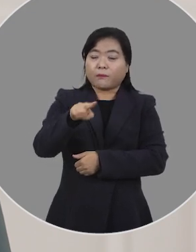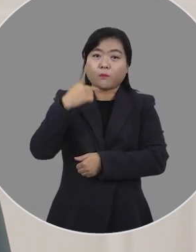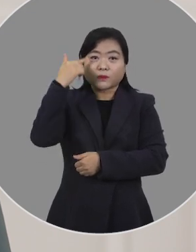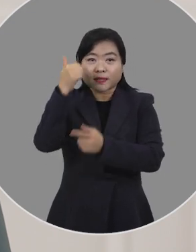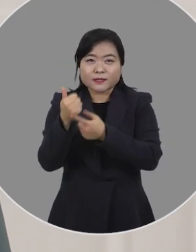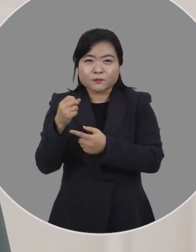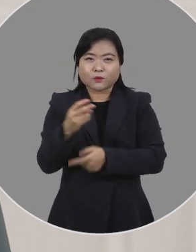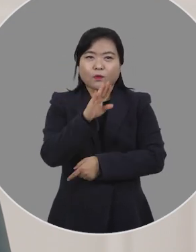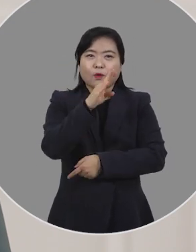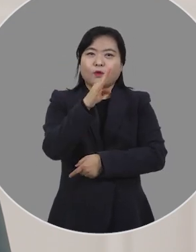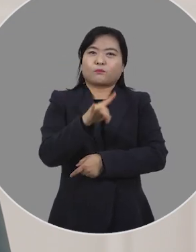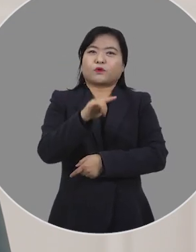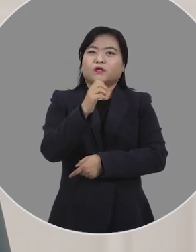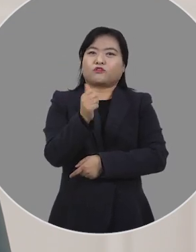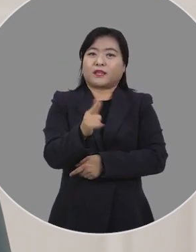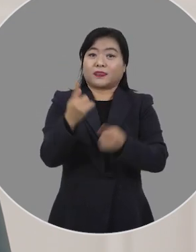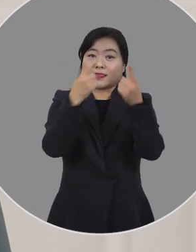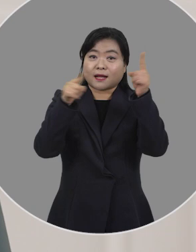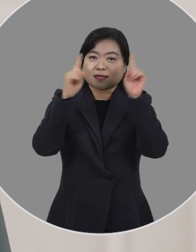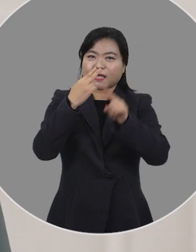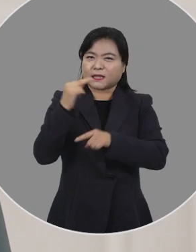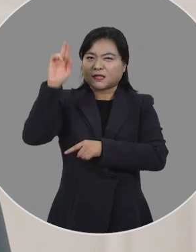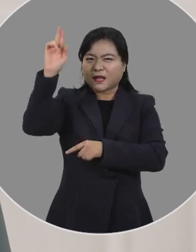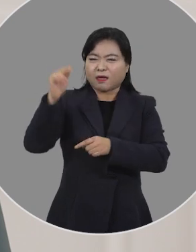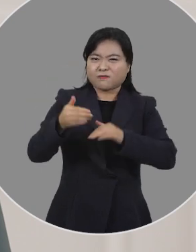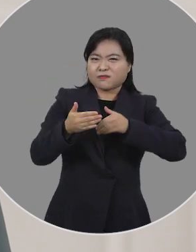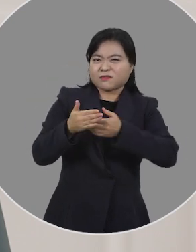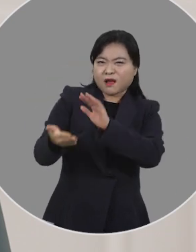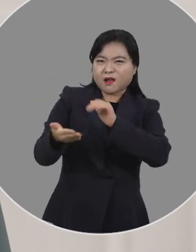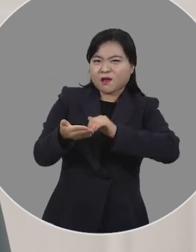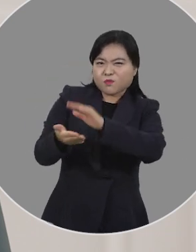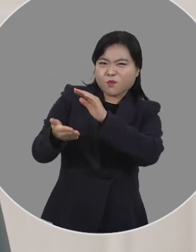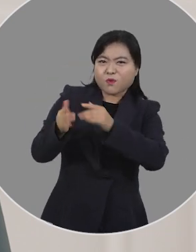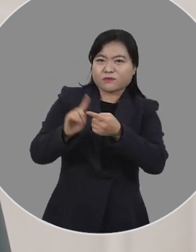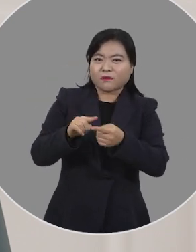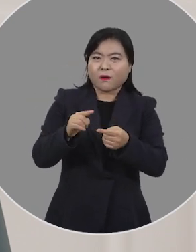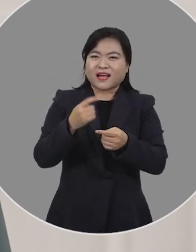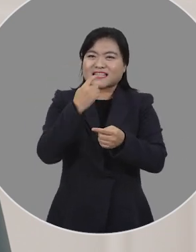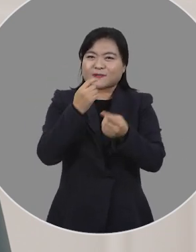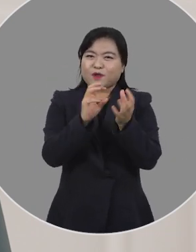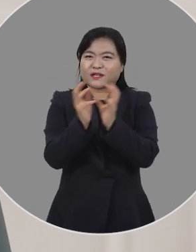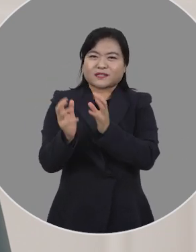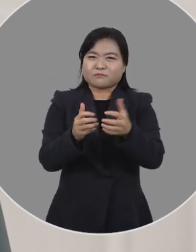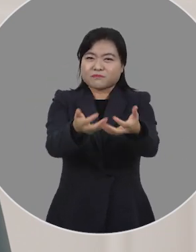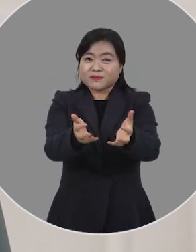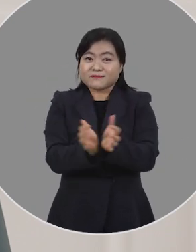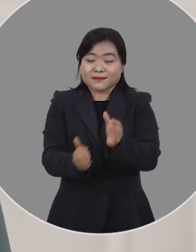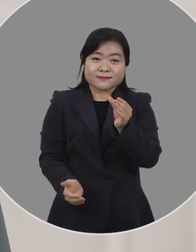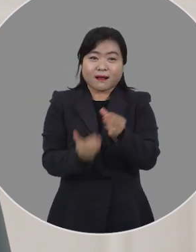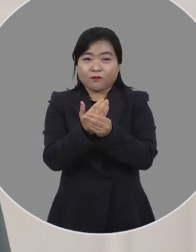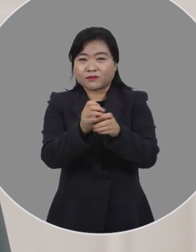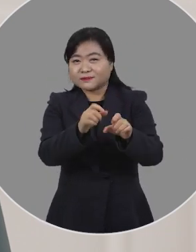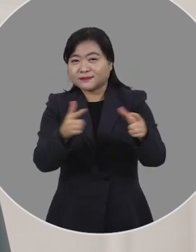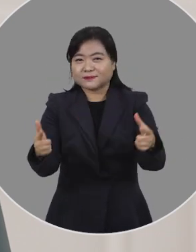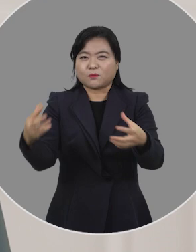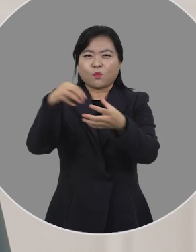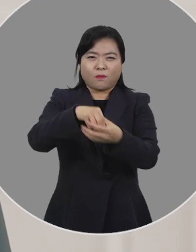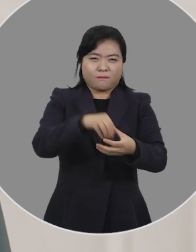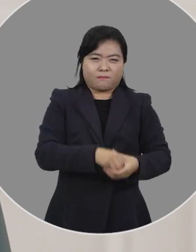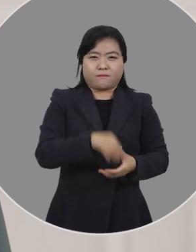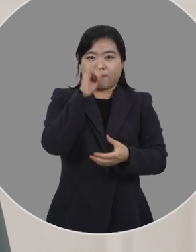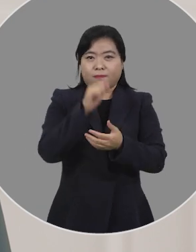뮌헨 대학교에 히틀러 체제 타도를 외쳤던 백장미단 사건 뭐 이런 많은 것들이 담겨